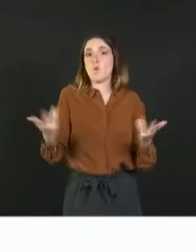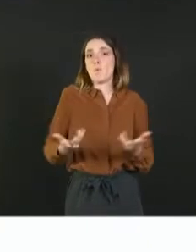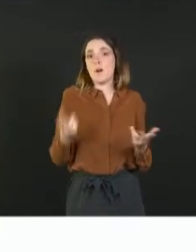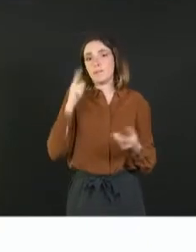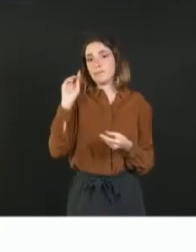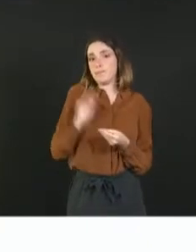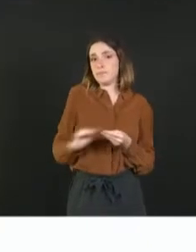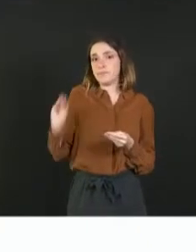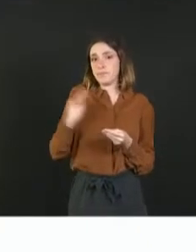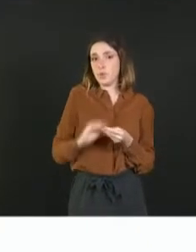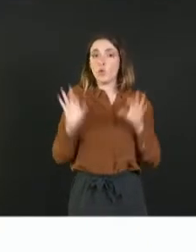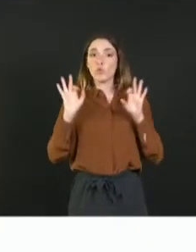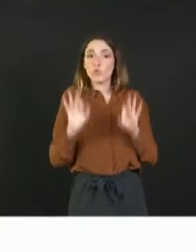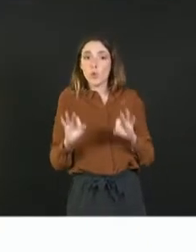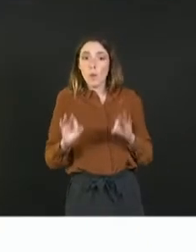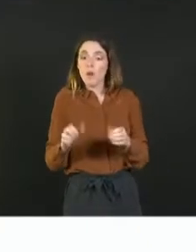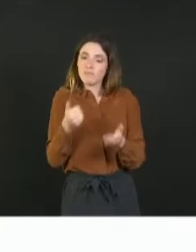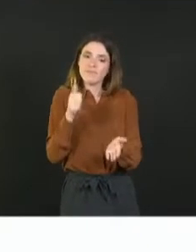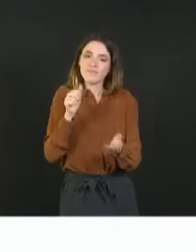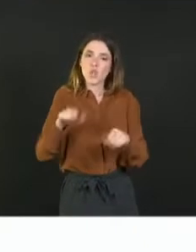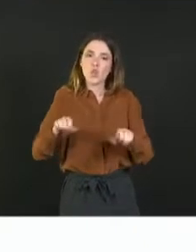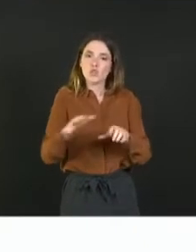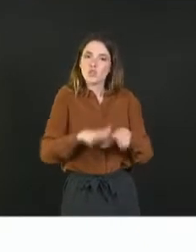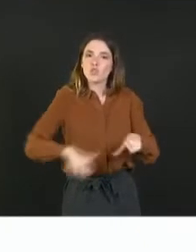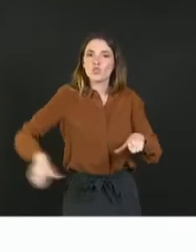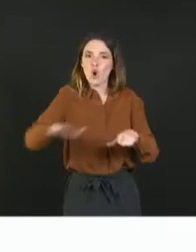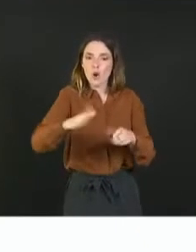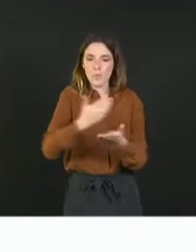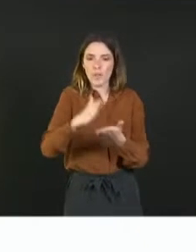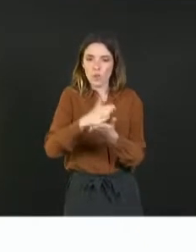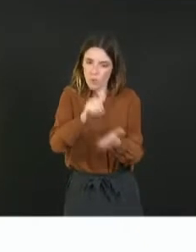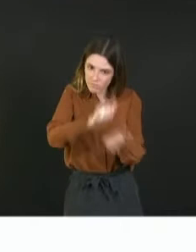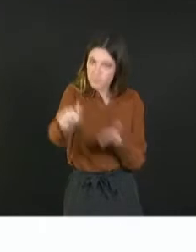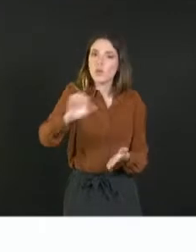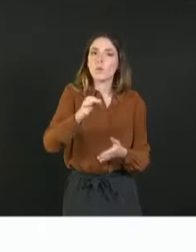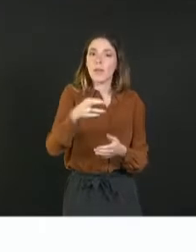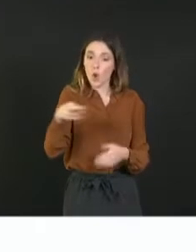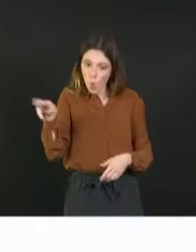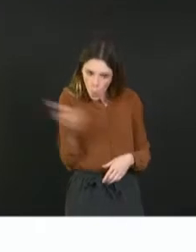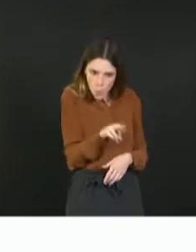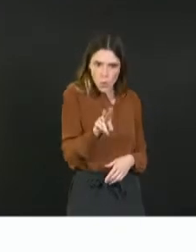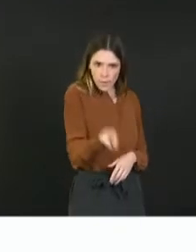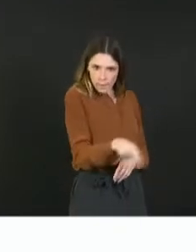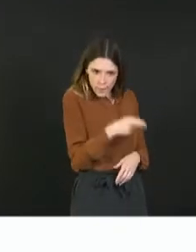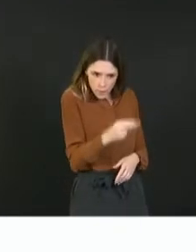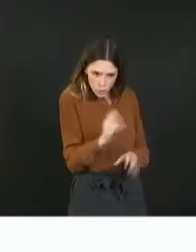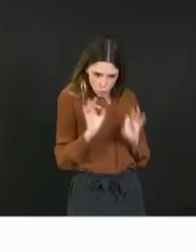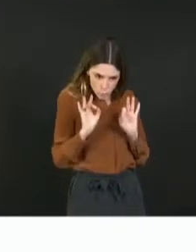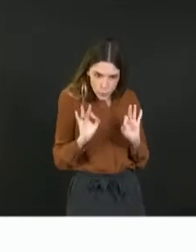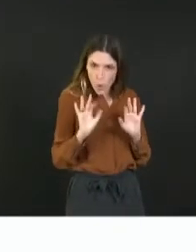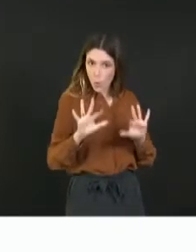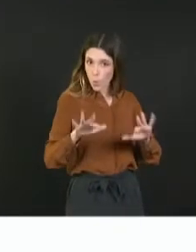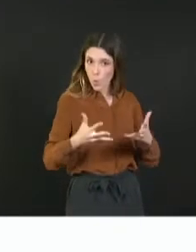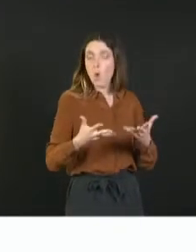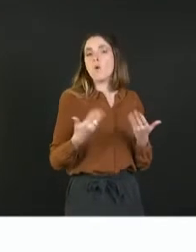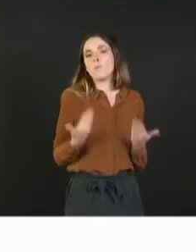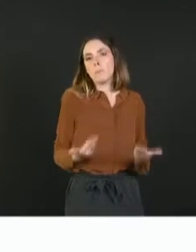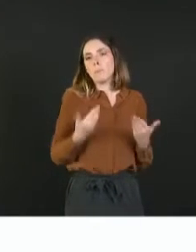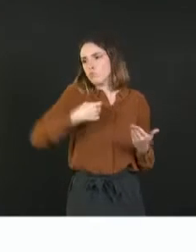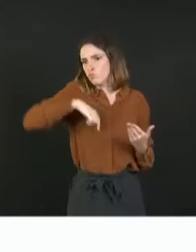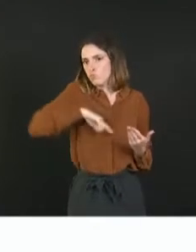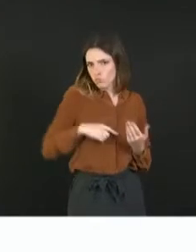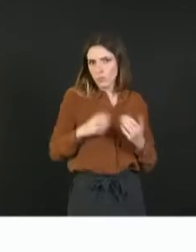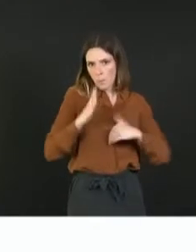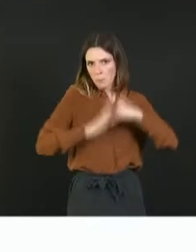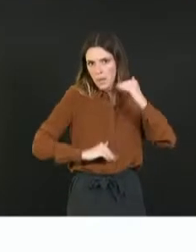comment on renature, comment on restaure des sols qui ont été pollués, tassés. On commence à savoir faire en écologie. Et qu'est-ce qu'on en fait de